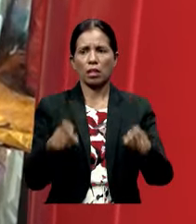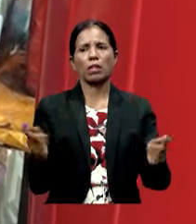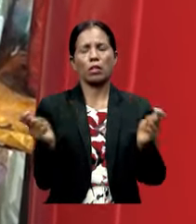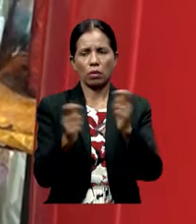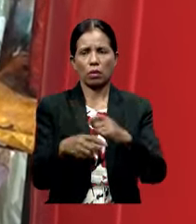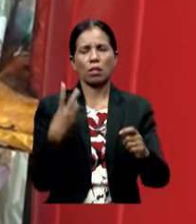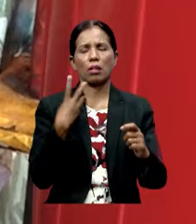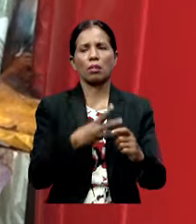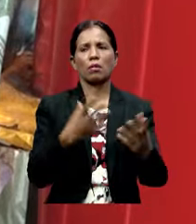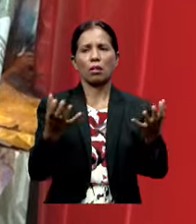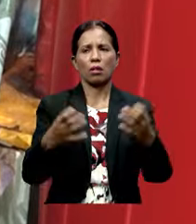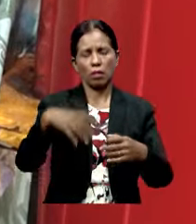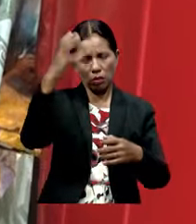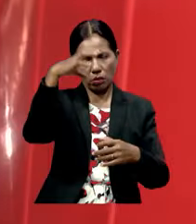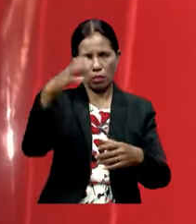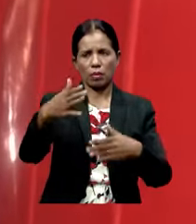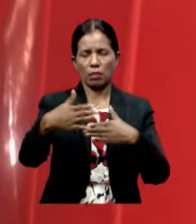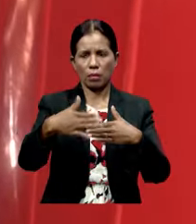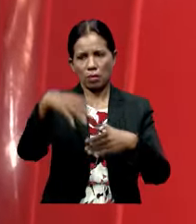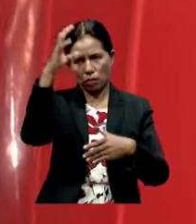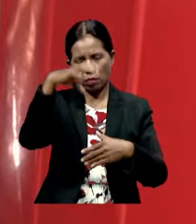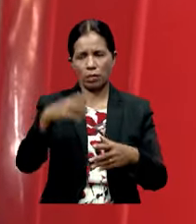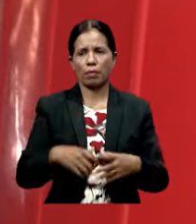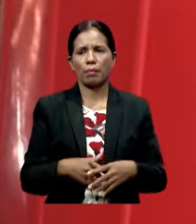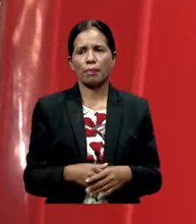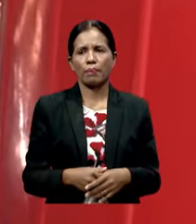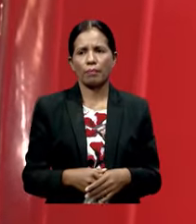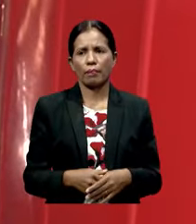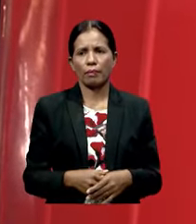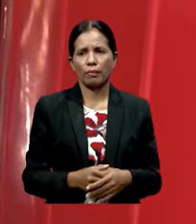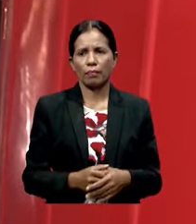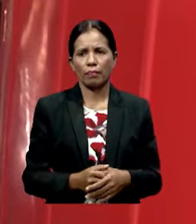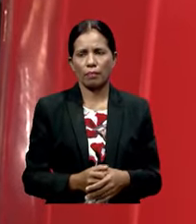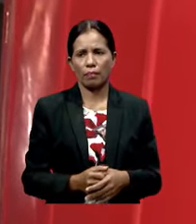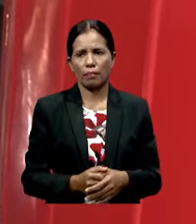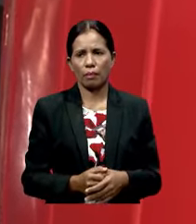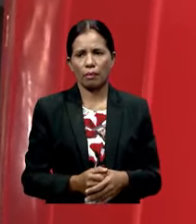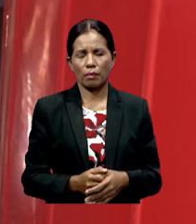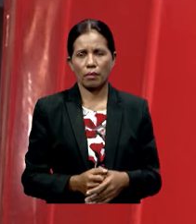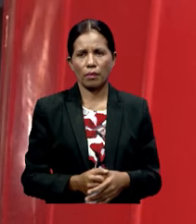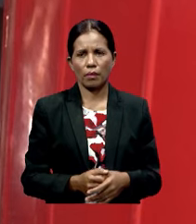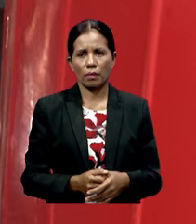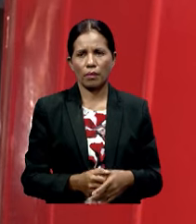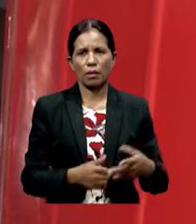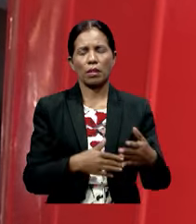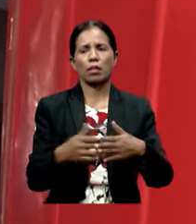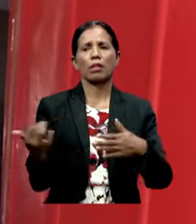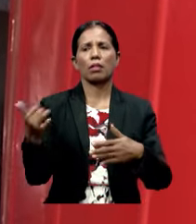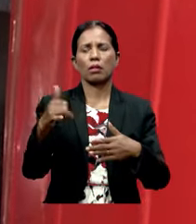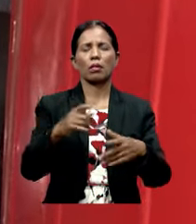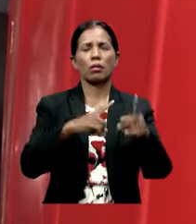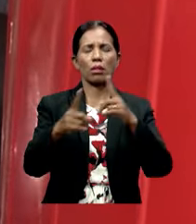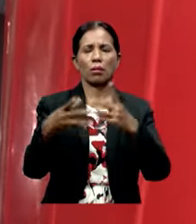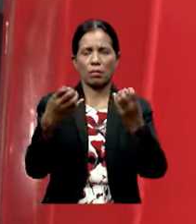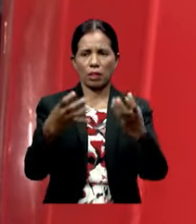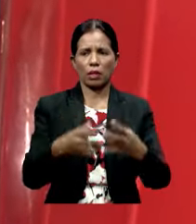para ame hakarak dihan udan mai atau besi kono udan kalau buat rumah sira dalam rumah sira kuliah mak barak los